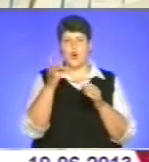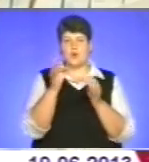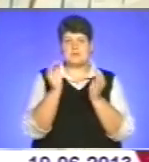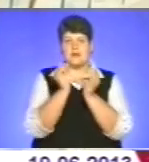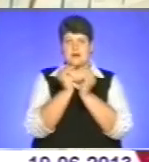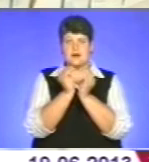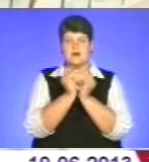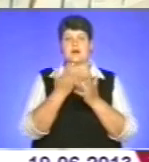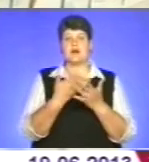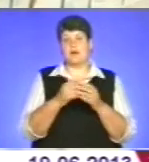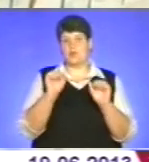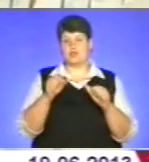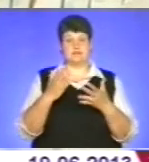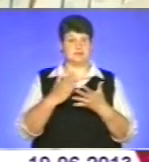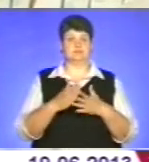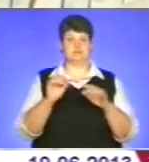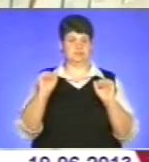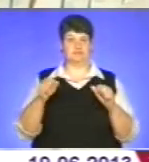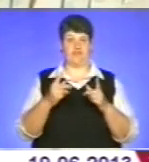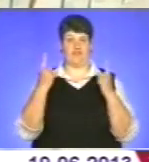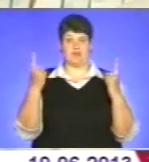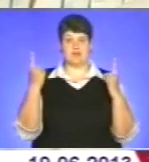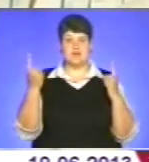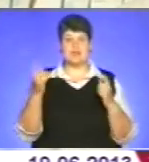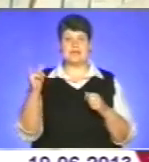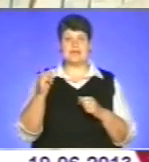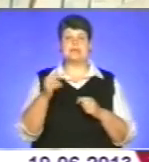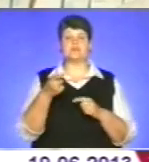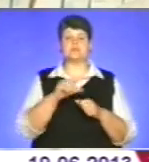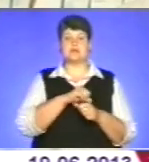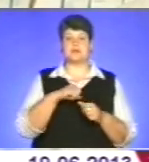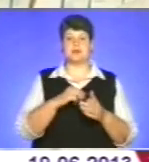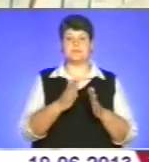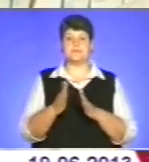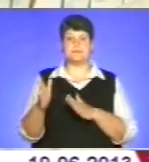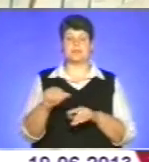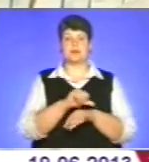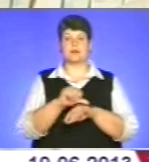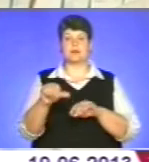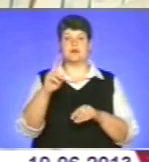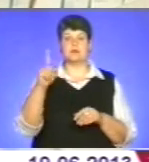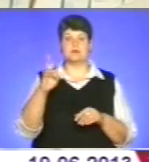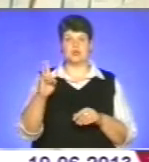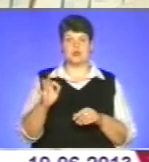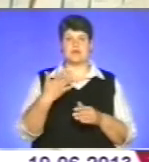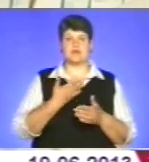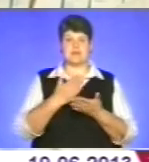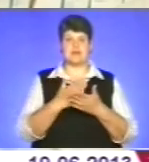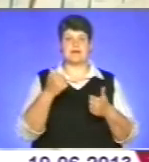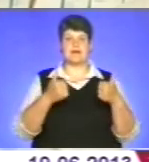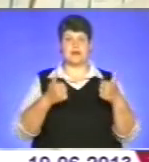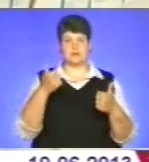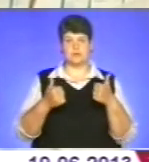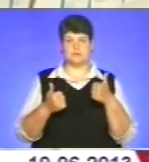а можливості мають великі. А оскільки сама система зовнішнього незалежного оцінення є рейтинговою,